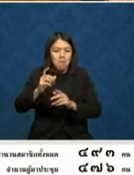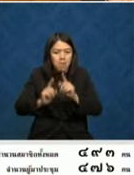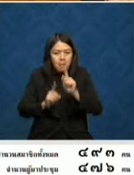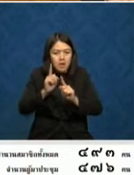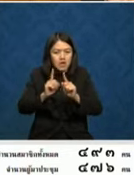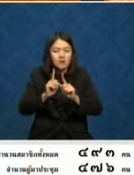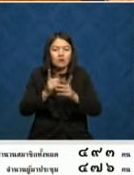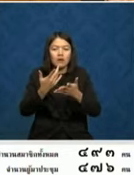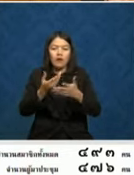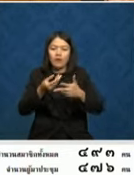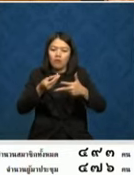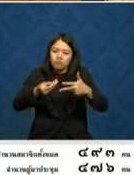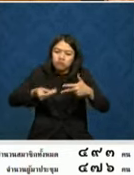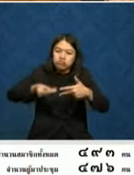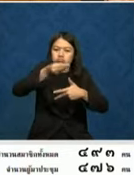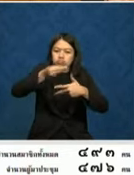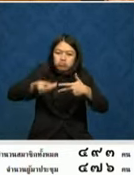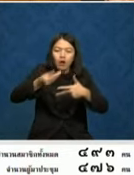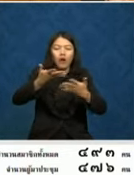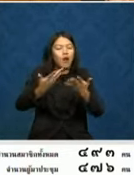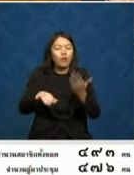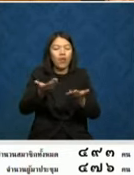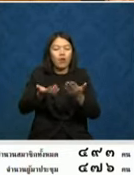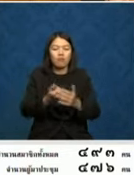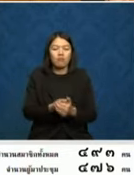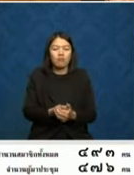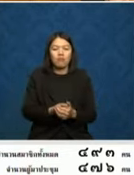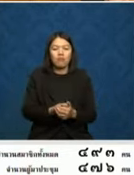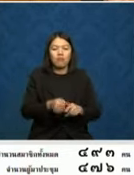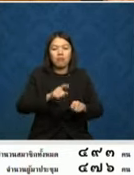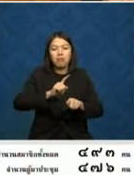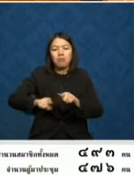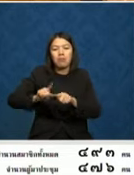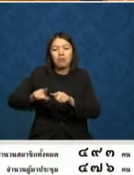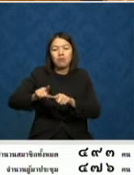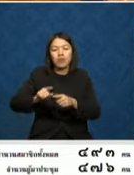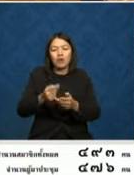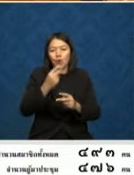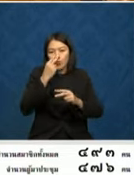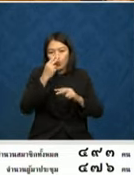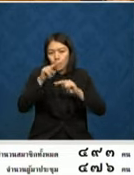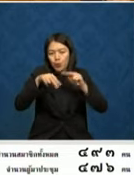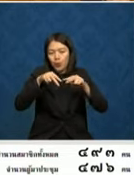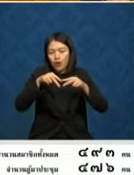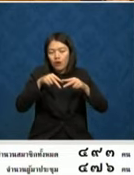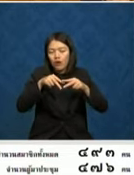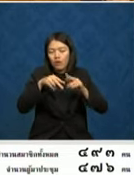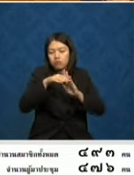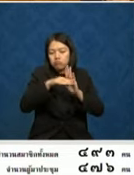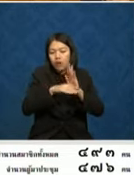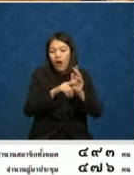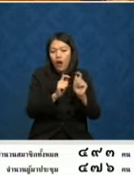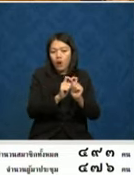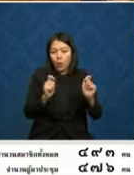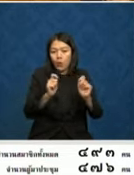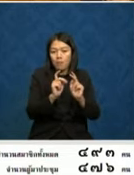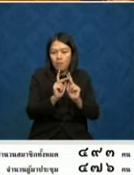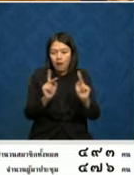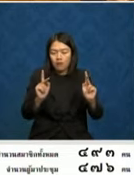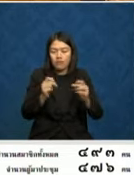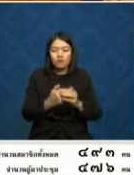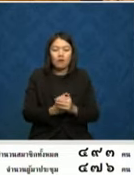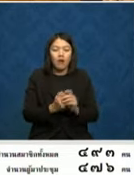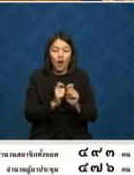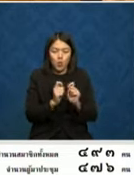ไลน์นะครับเป็นต้นนะครับซึ่งต่างๆเหล่านี้เนี่ยได้มีการดูในรายละเอียดโดยทางคณะอนุกรรมการแล้วก็ได้มี